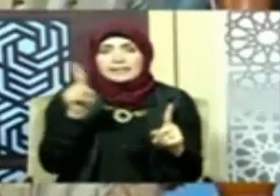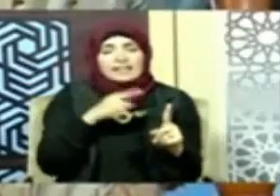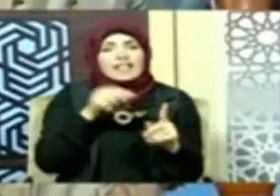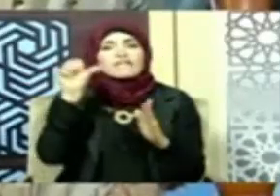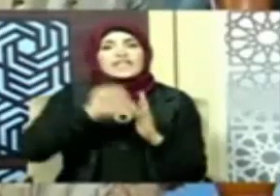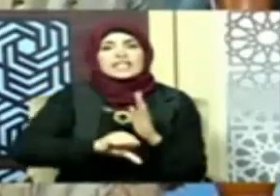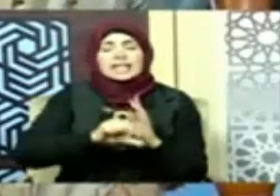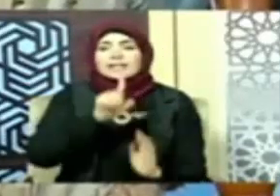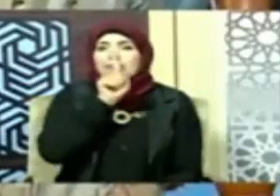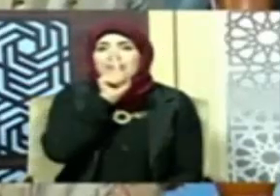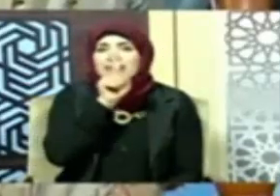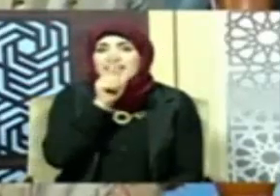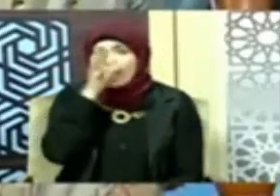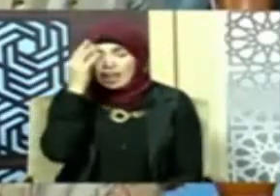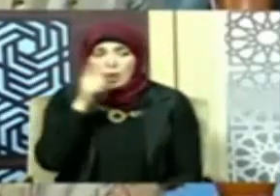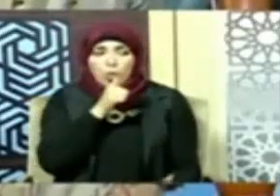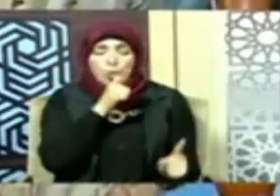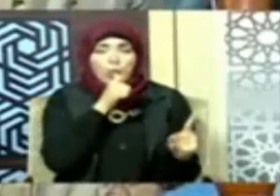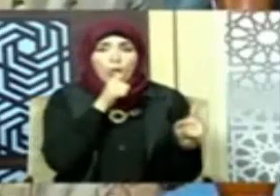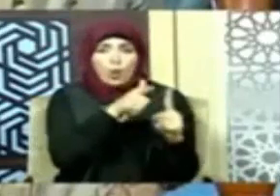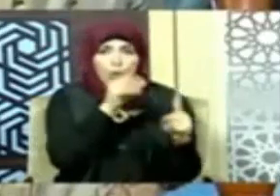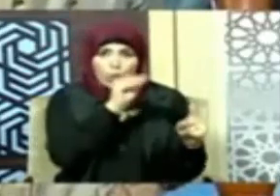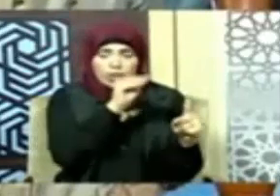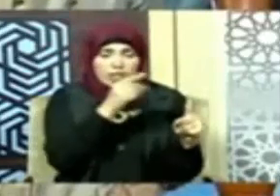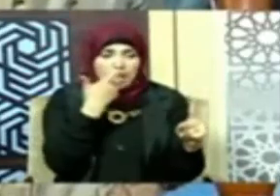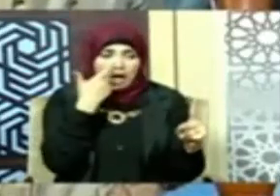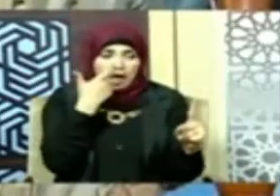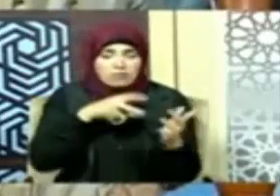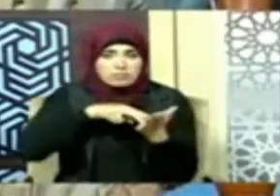وإذا قيل له اتق الله